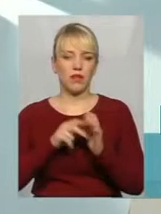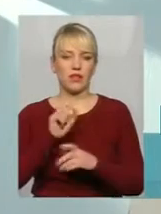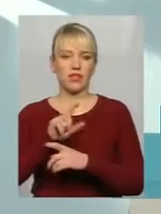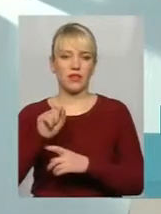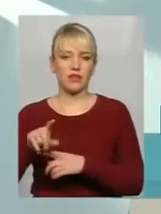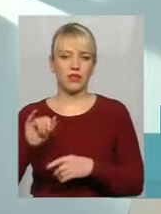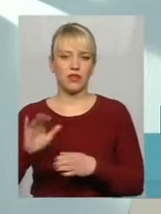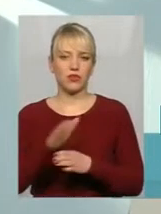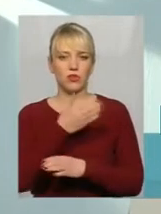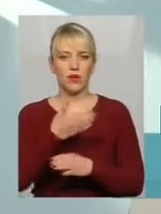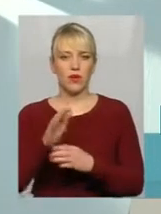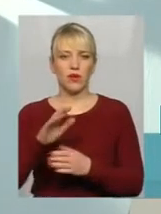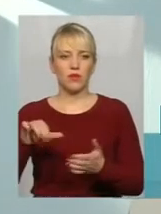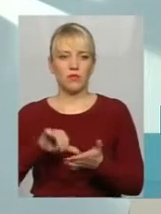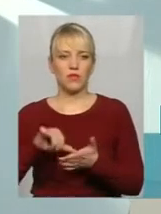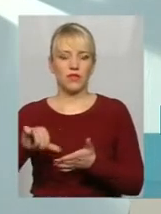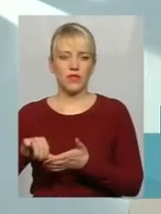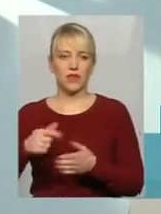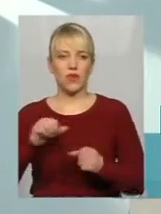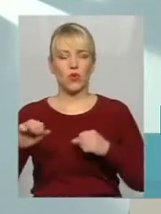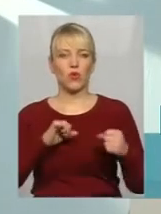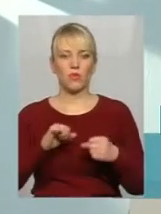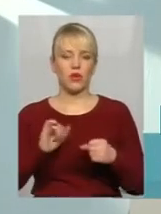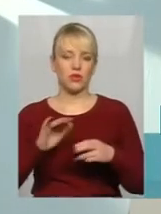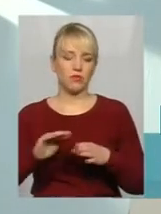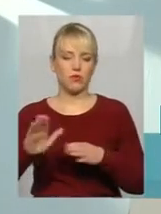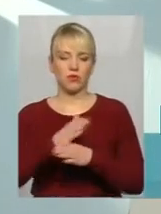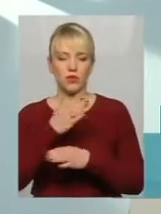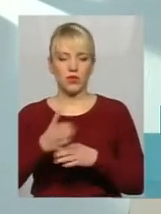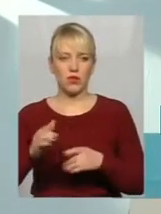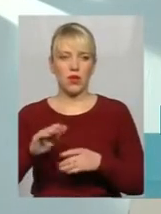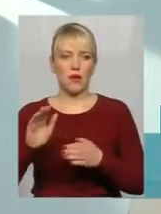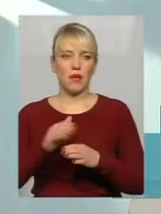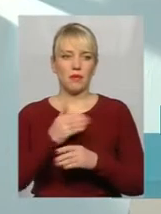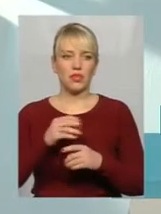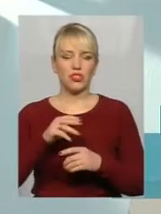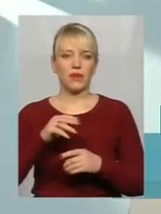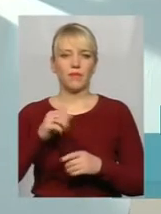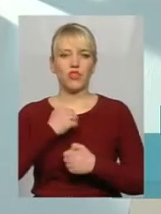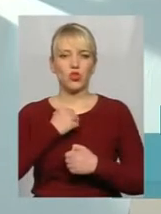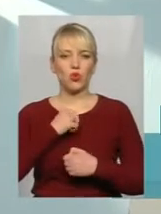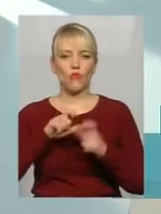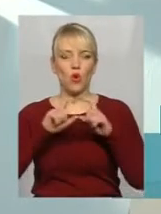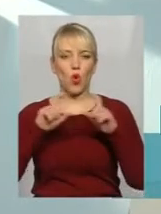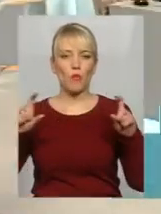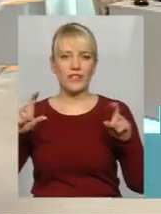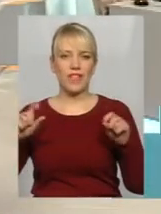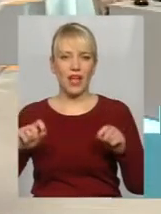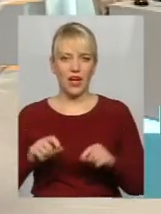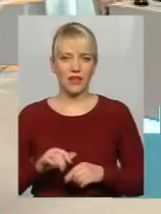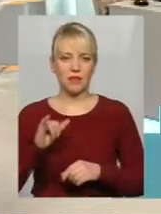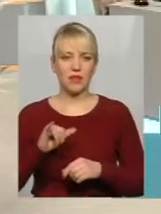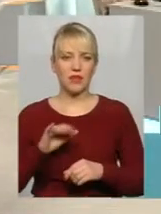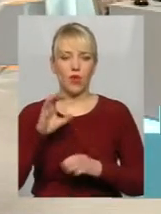між оперативним командуванням, а оперативне командування розподіляється між військовими комісаріатами областей, які входять до